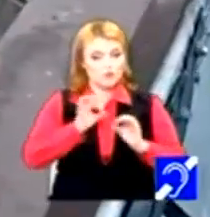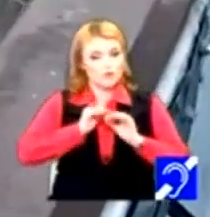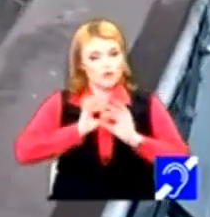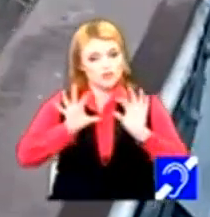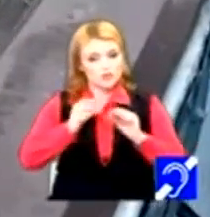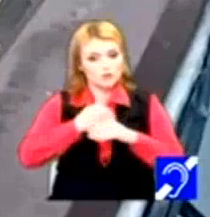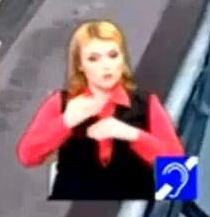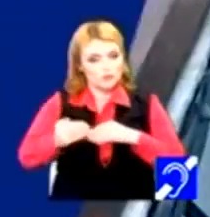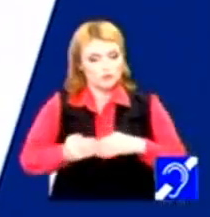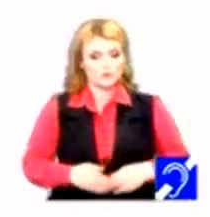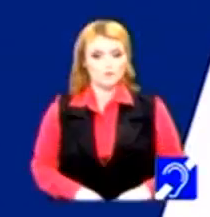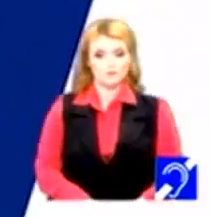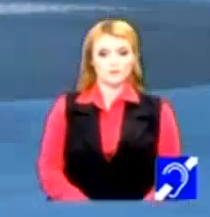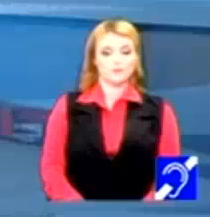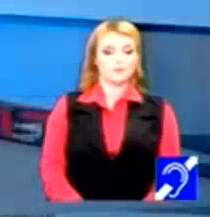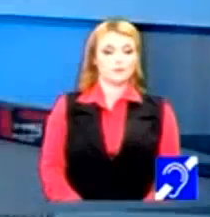în Telejurnal.